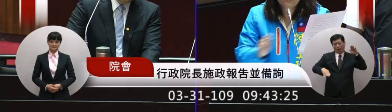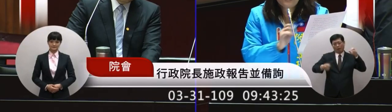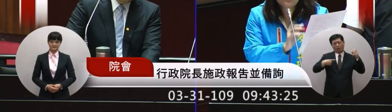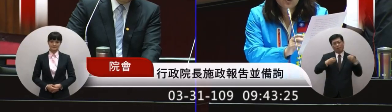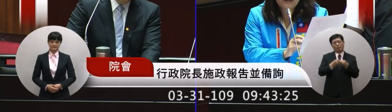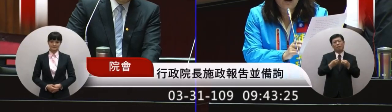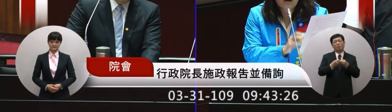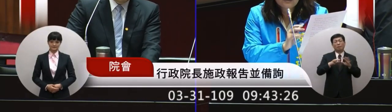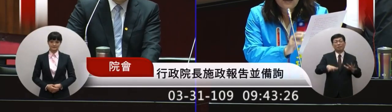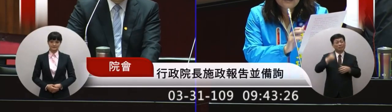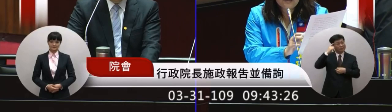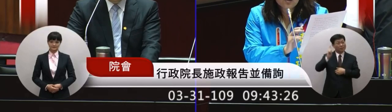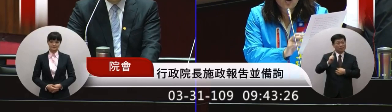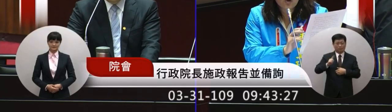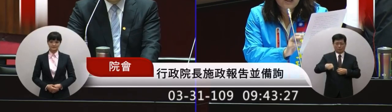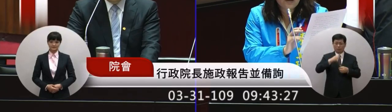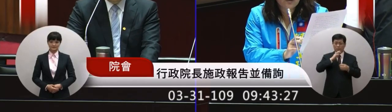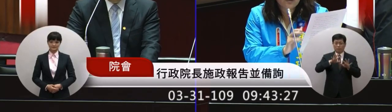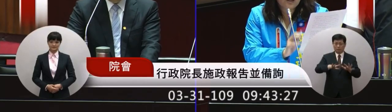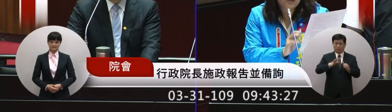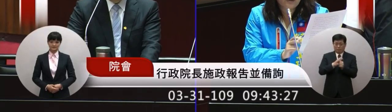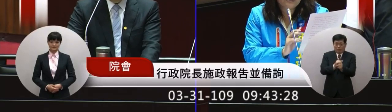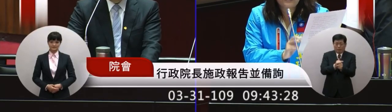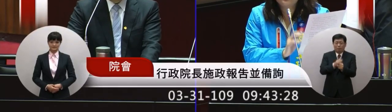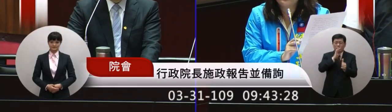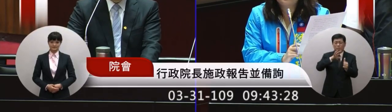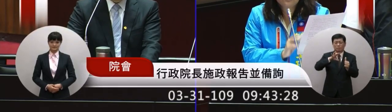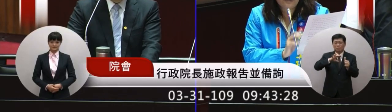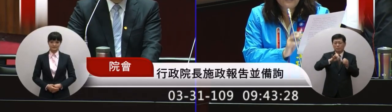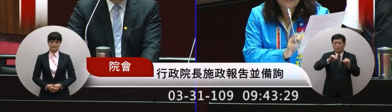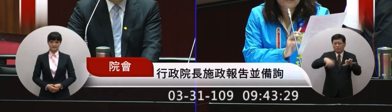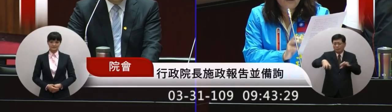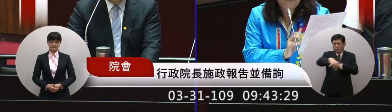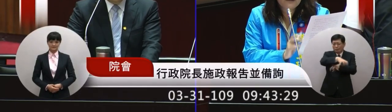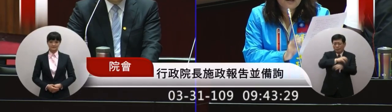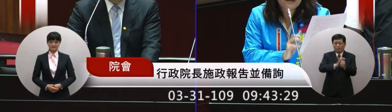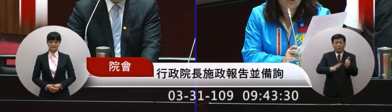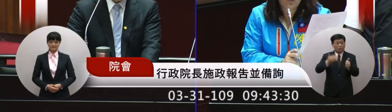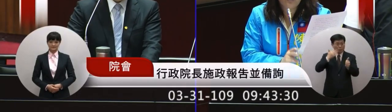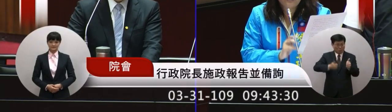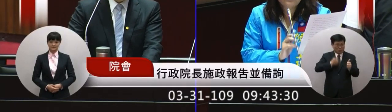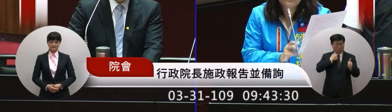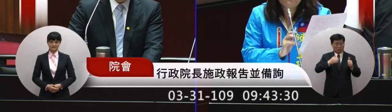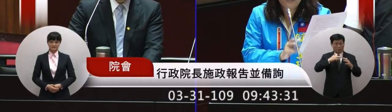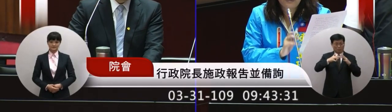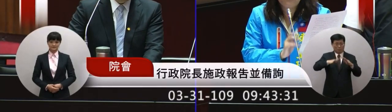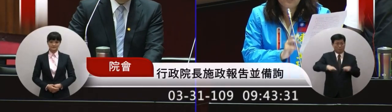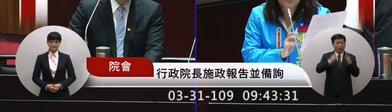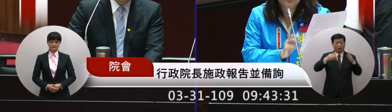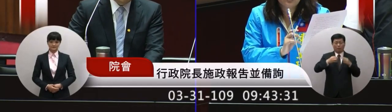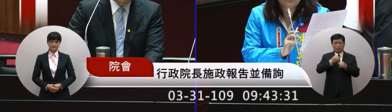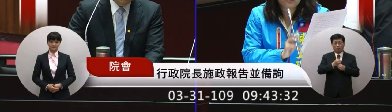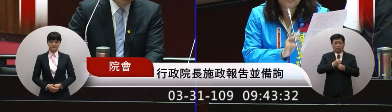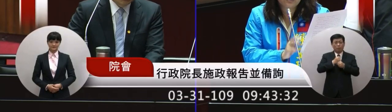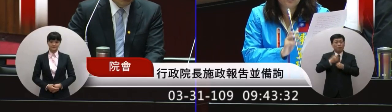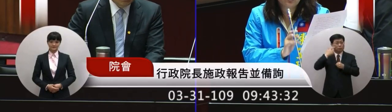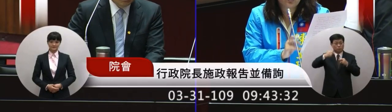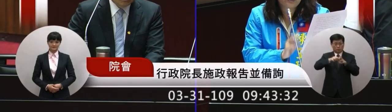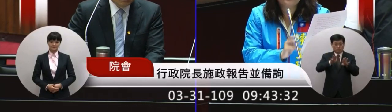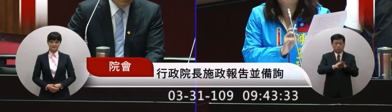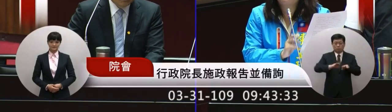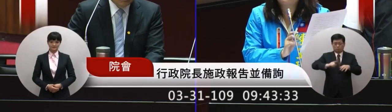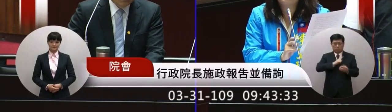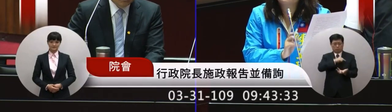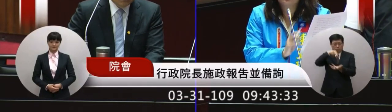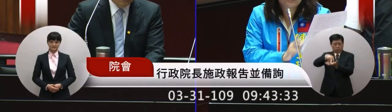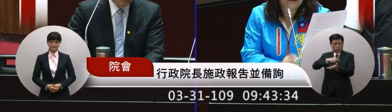他里面还说到，加上受限于地缘战略，台海一旦发生战火，金马必须进行独立